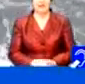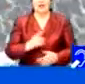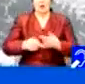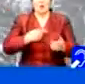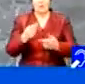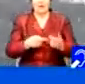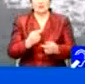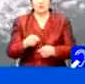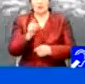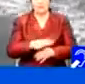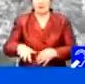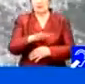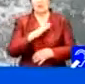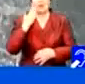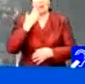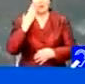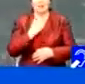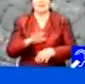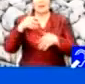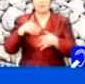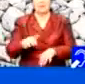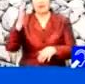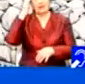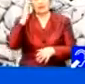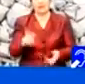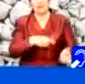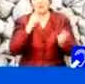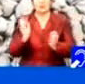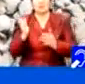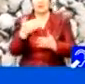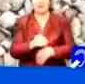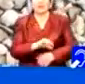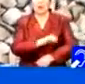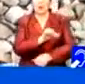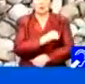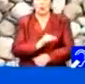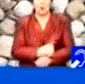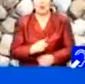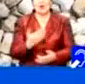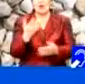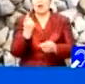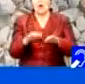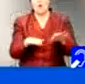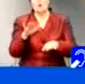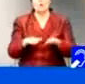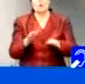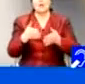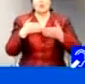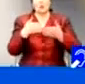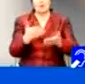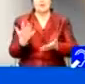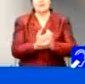Operațiune de amploare pe litoralul românesc al Mării Negre. Valurile aduc pe plajă pachete cu droguri din lotul de aproape o tonă găsit într-o barcă în